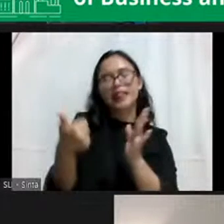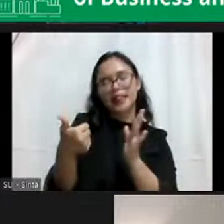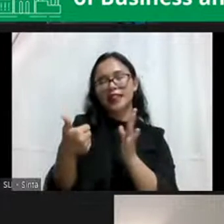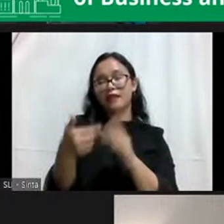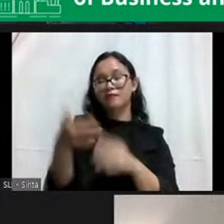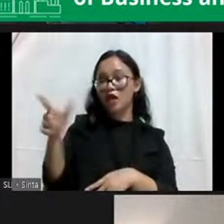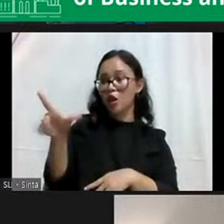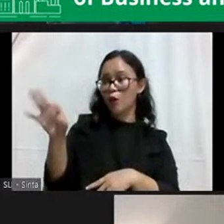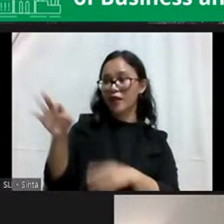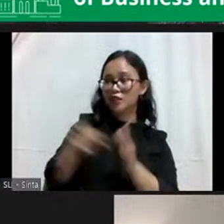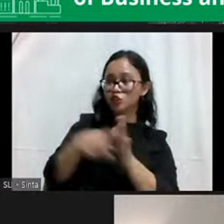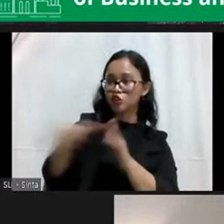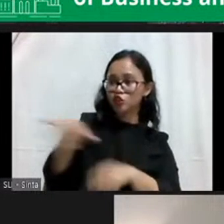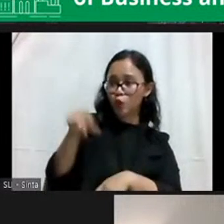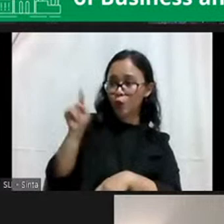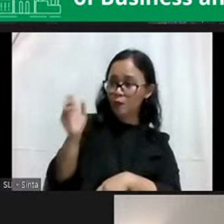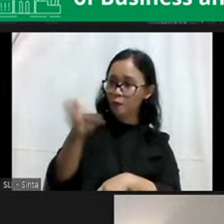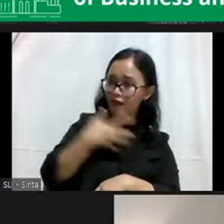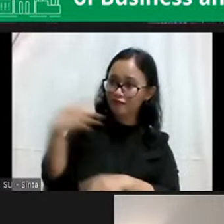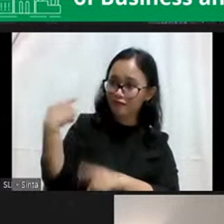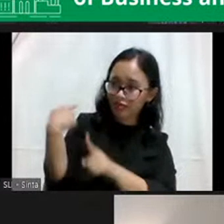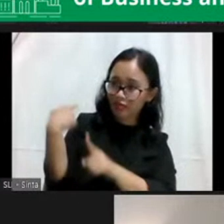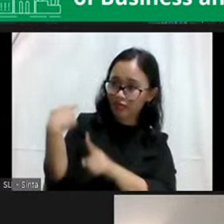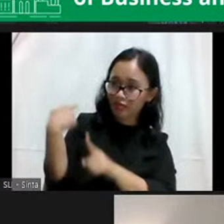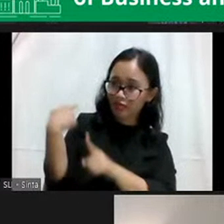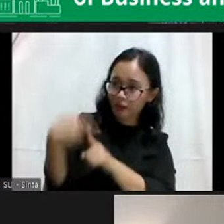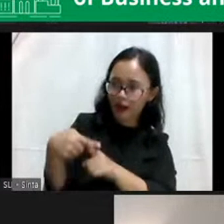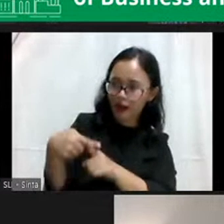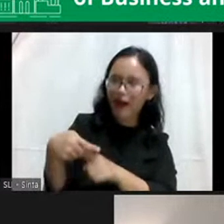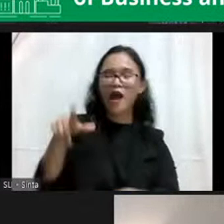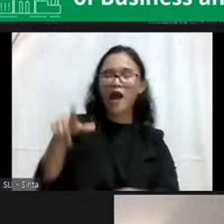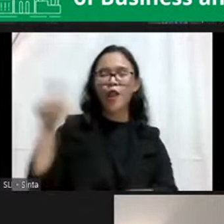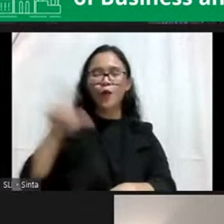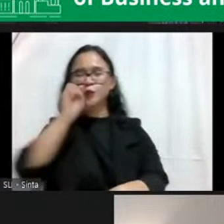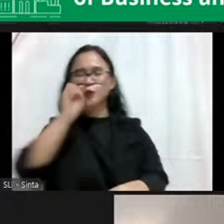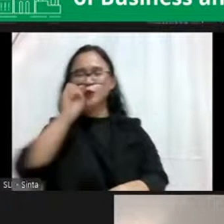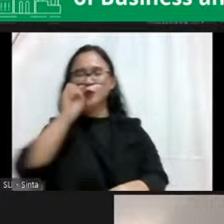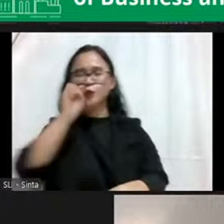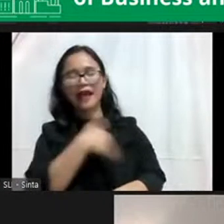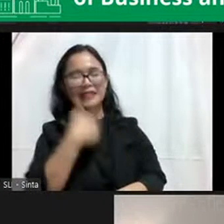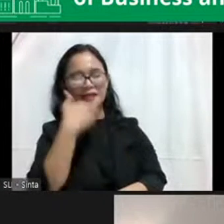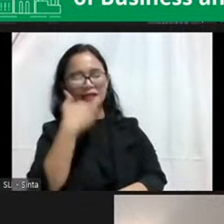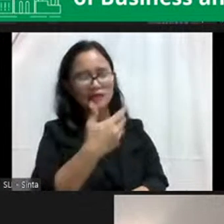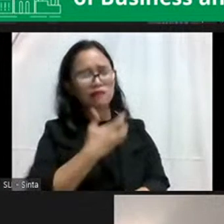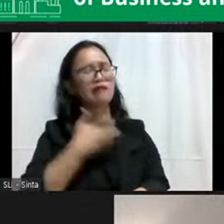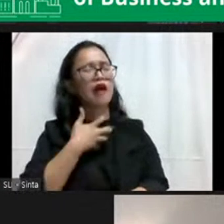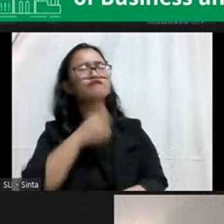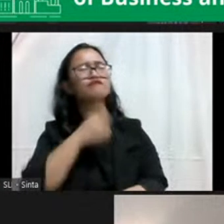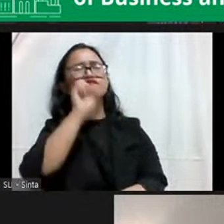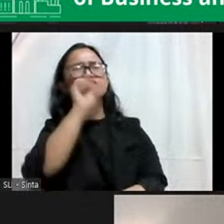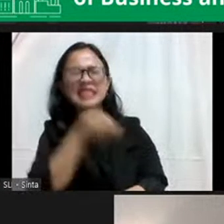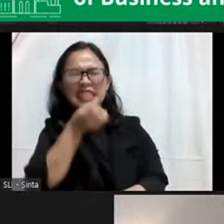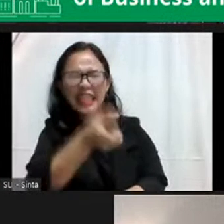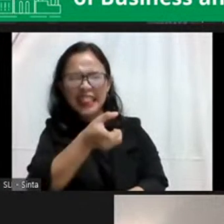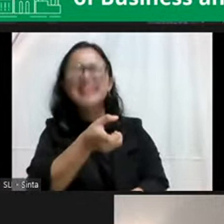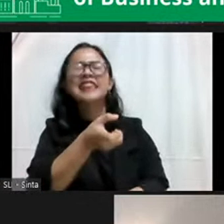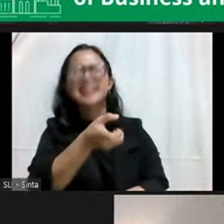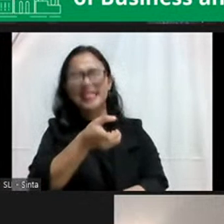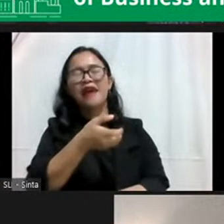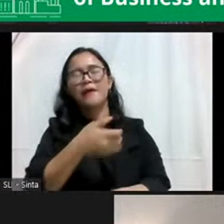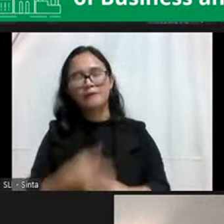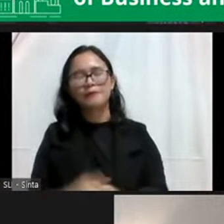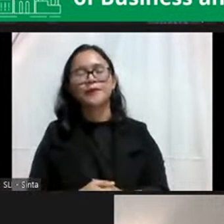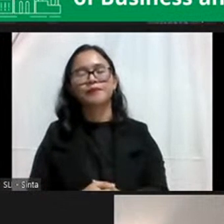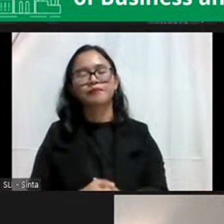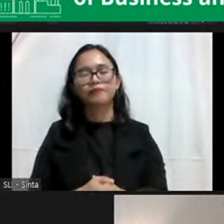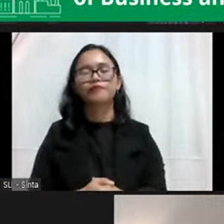ditambahkan silakan ya terima kasih eh Saya ingin merespon cepat saja saya ingin menekankan satu